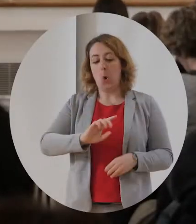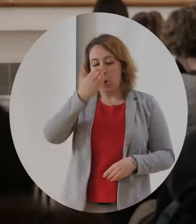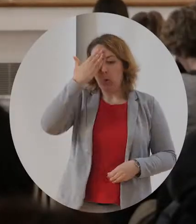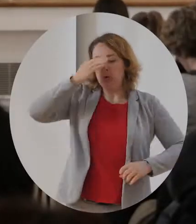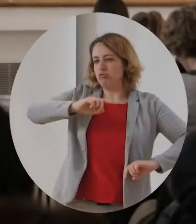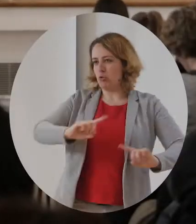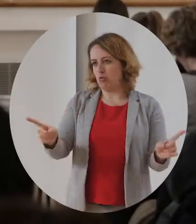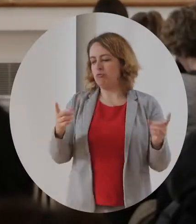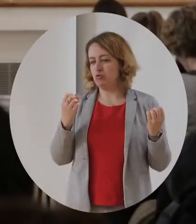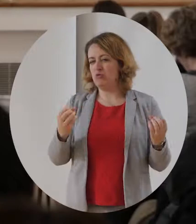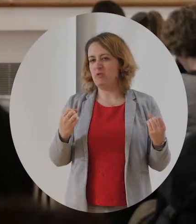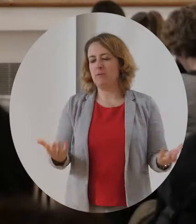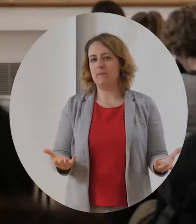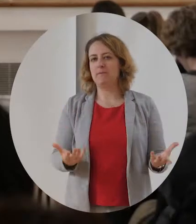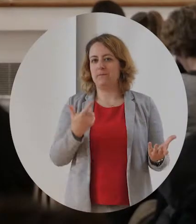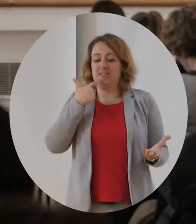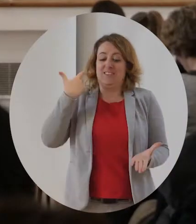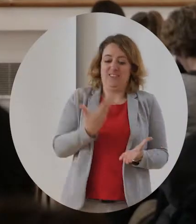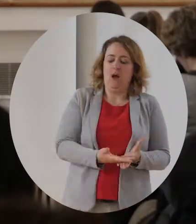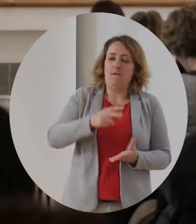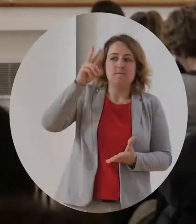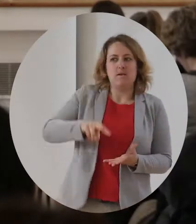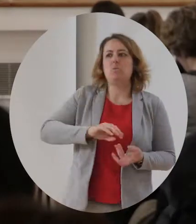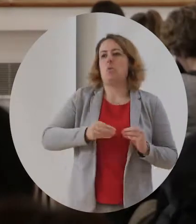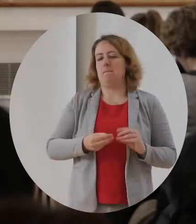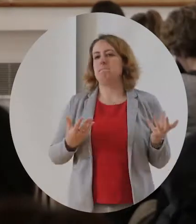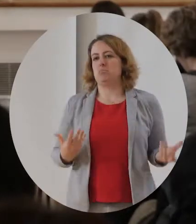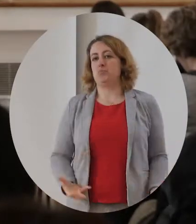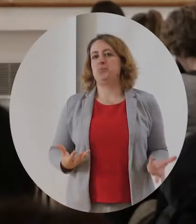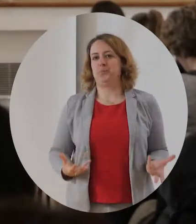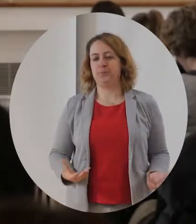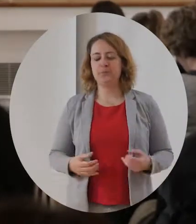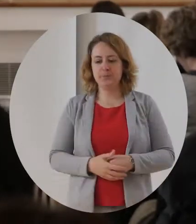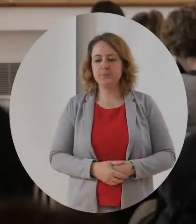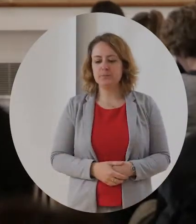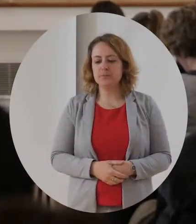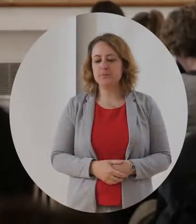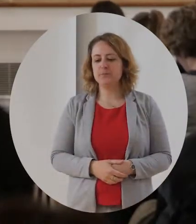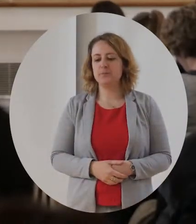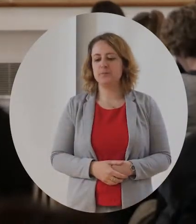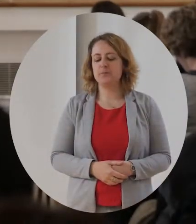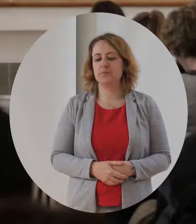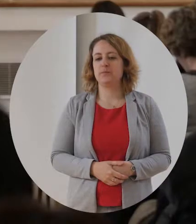reconnus. Et c'est quand même un énorme souci actuellement, puisque